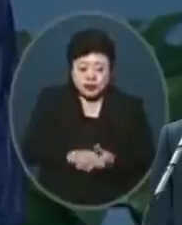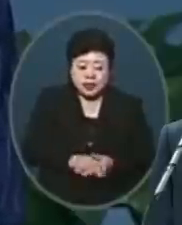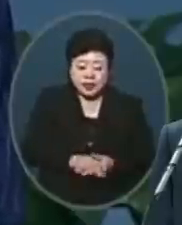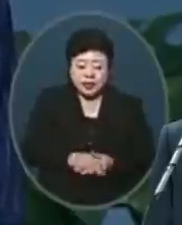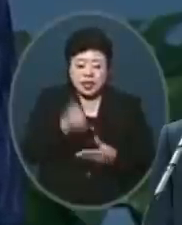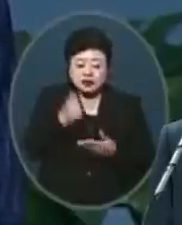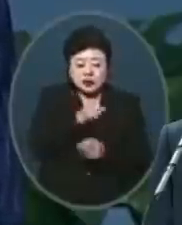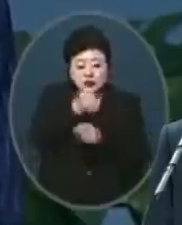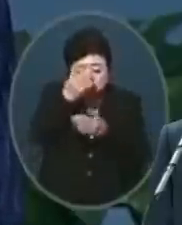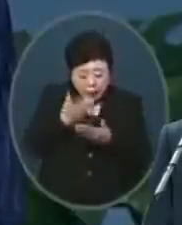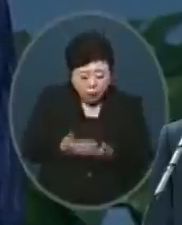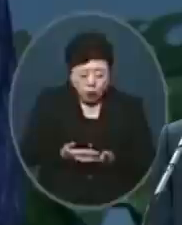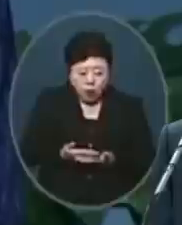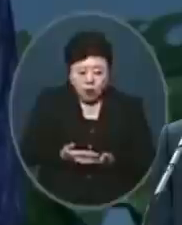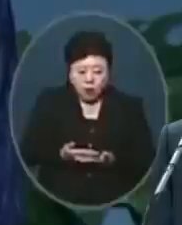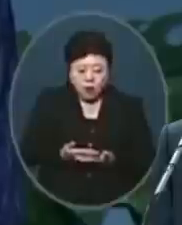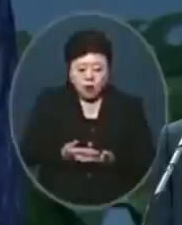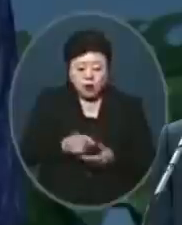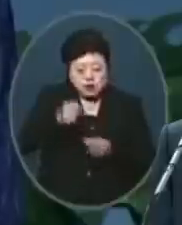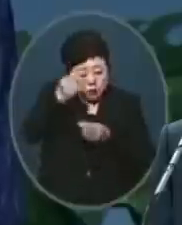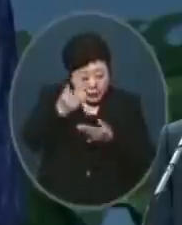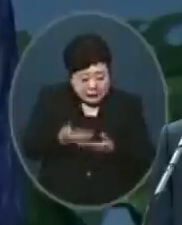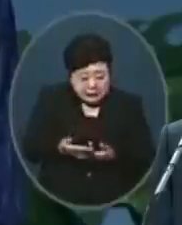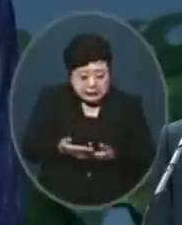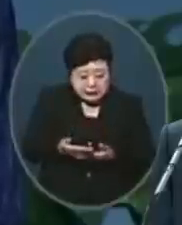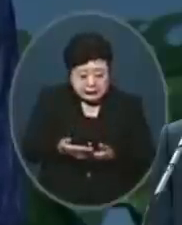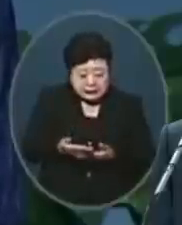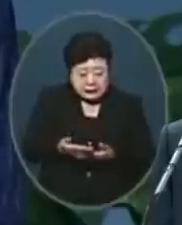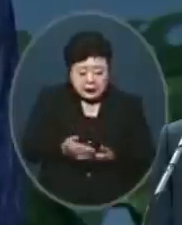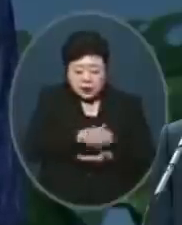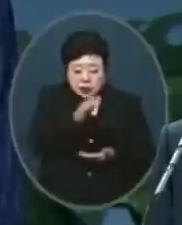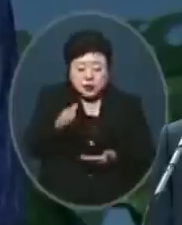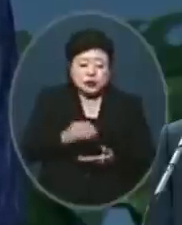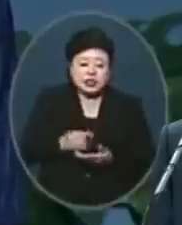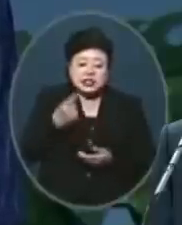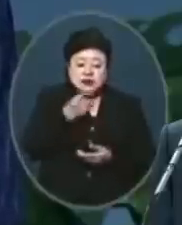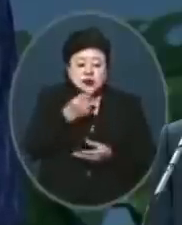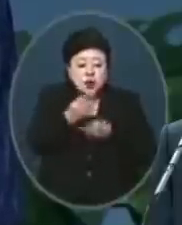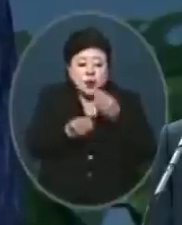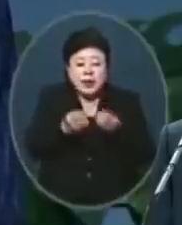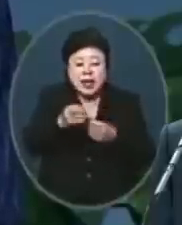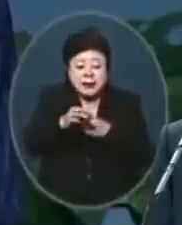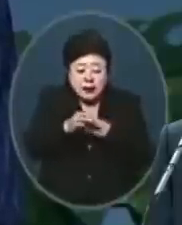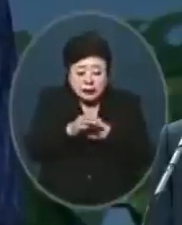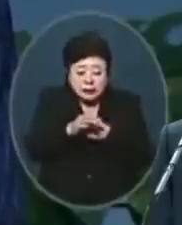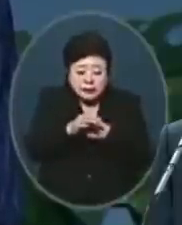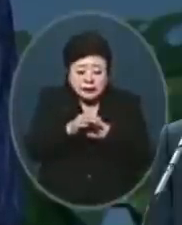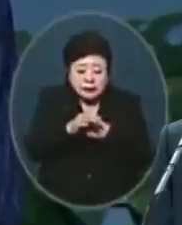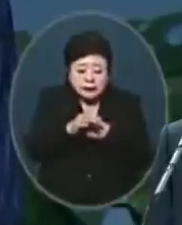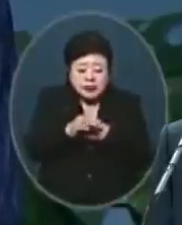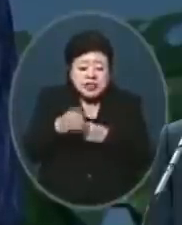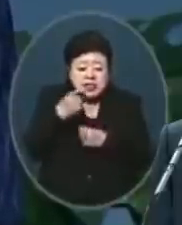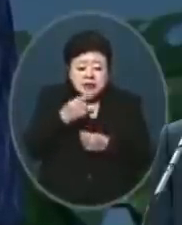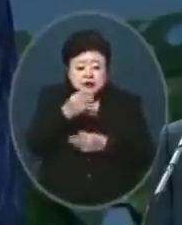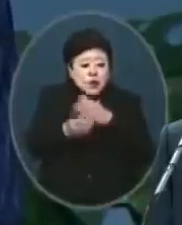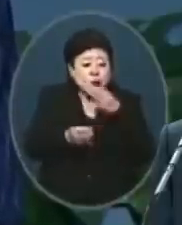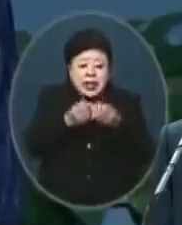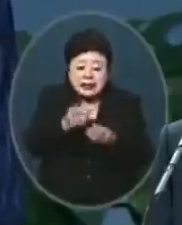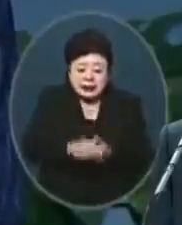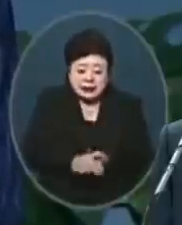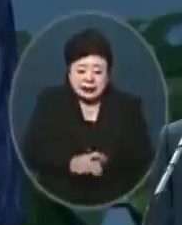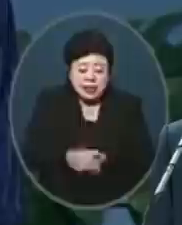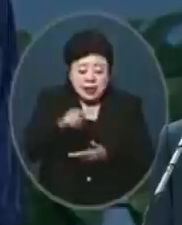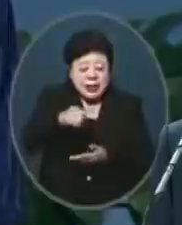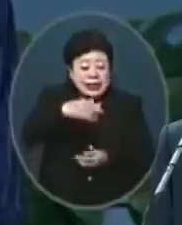죄의 용서를 받고 구원을 받았지만 우리가 입술로 고백을 하면 그 입술 고백이